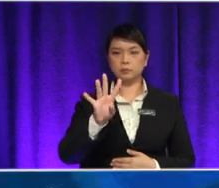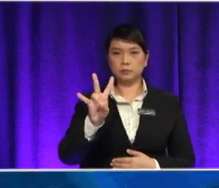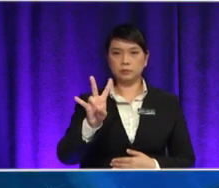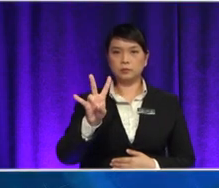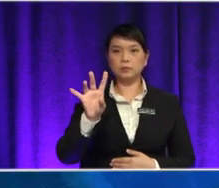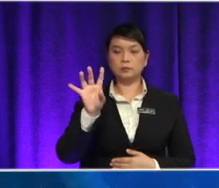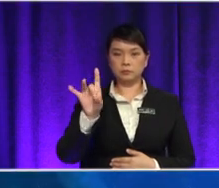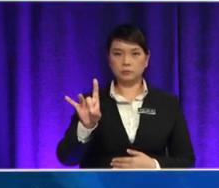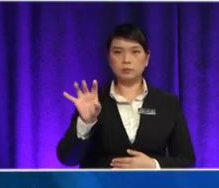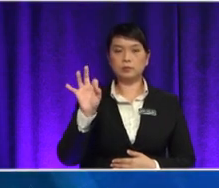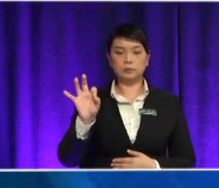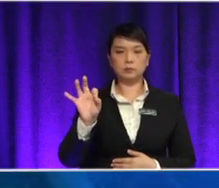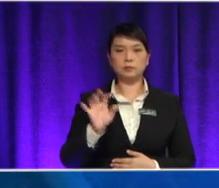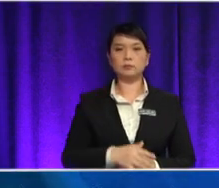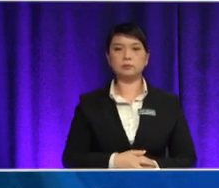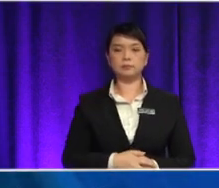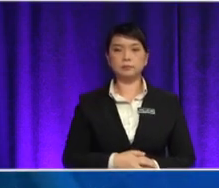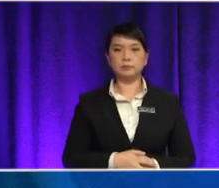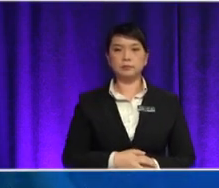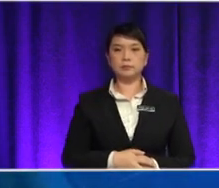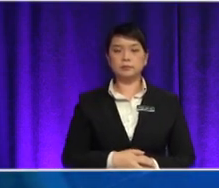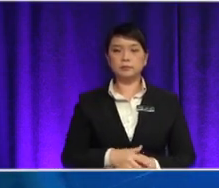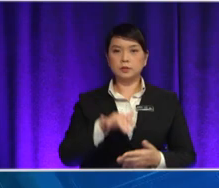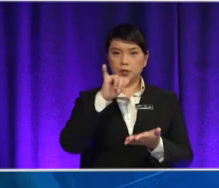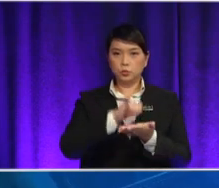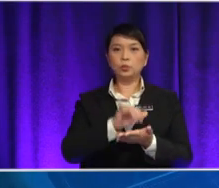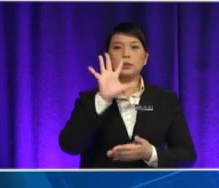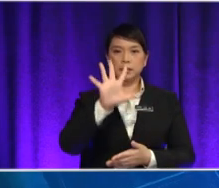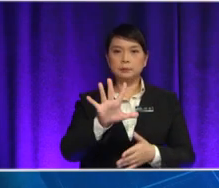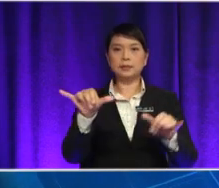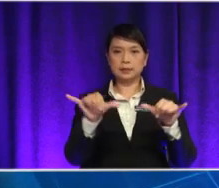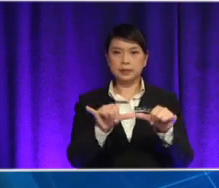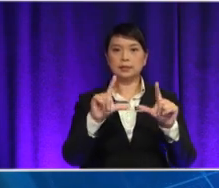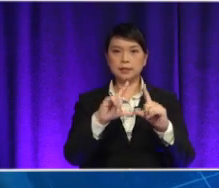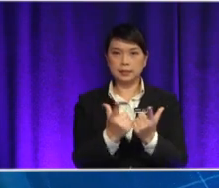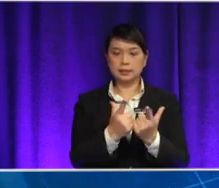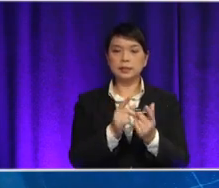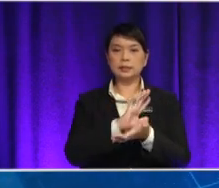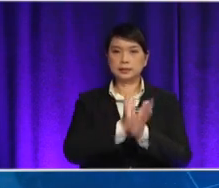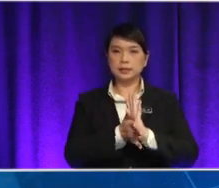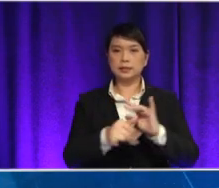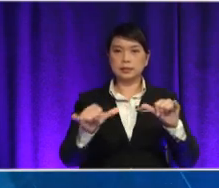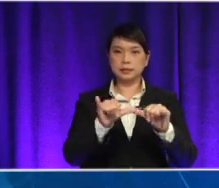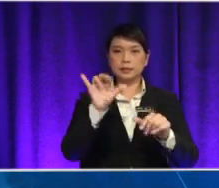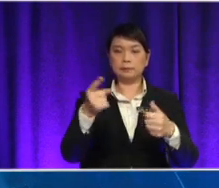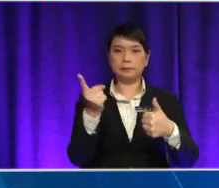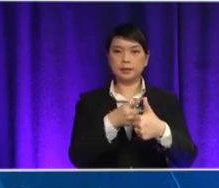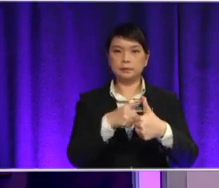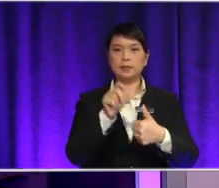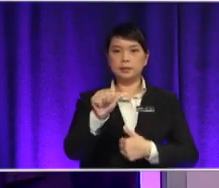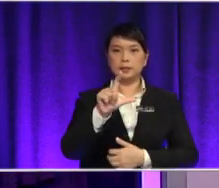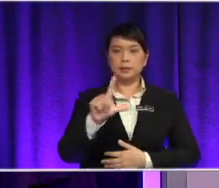148, 149. Itulah maksudnya 5 saiz kelas. Jadi kelas kita yang pertama adalah